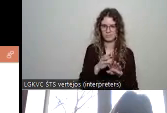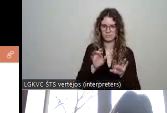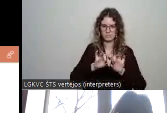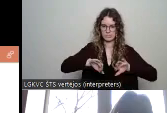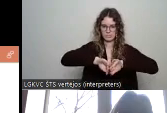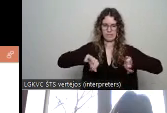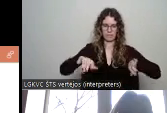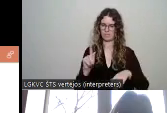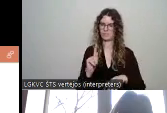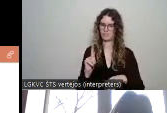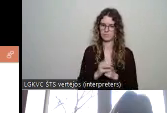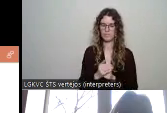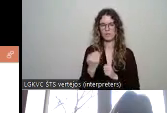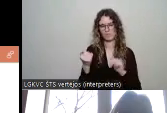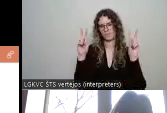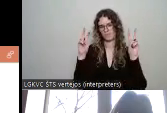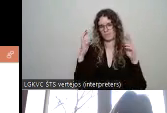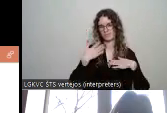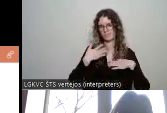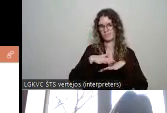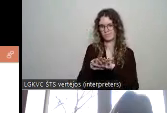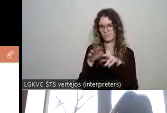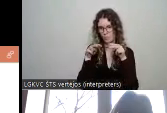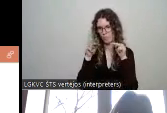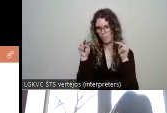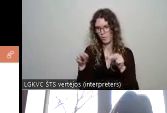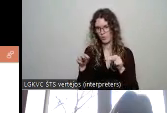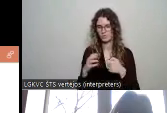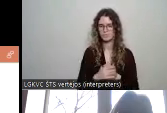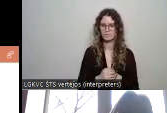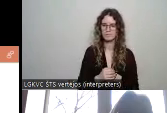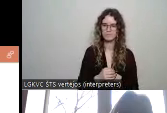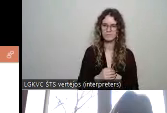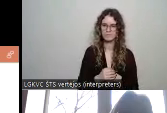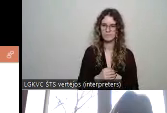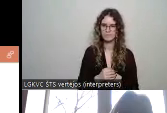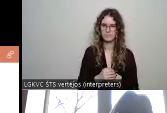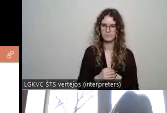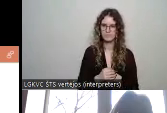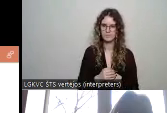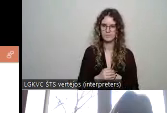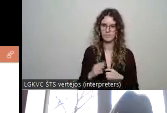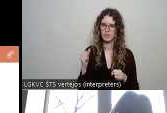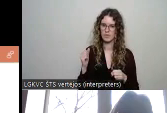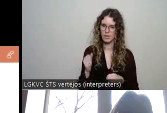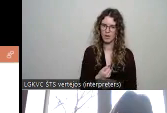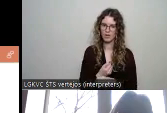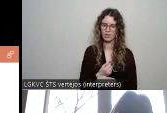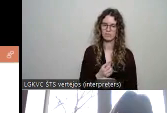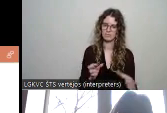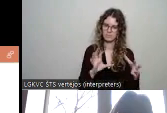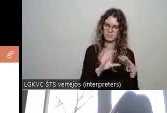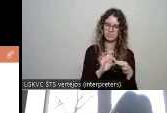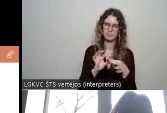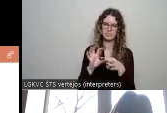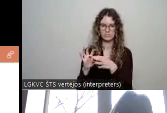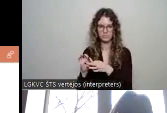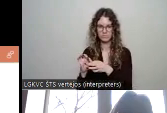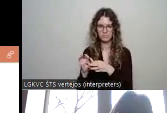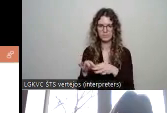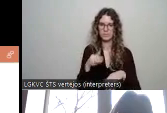yra integracinis požiūris, integracinė taktika. Taigi turi būti atitikimas tarp